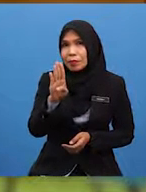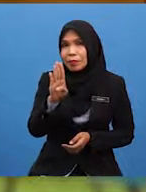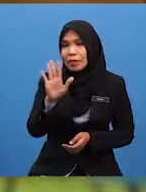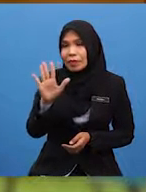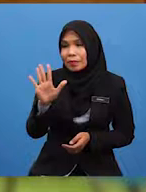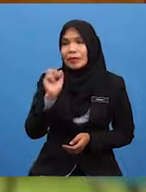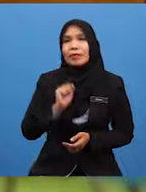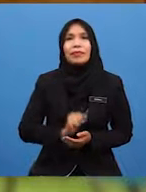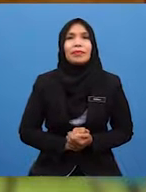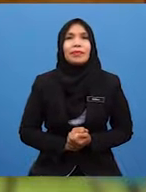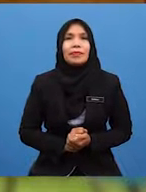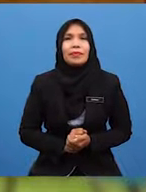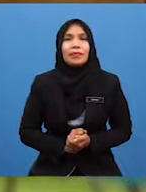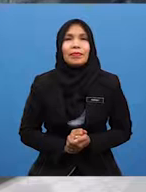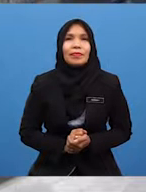2, 4, 5.